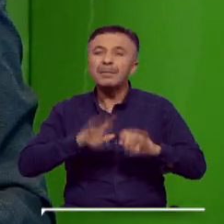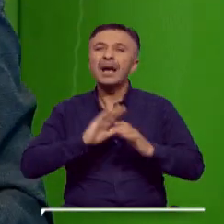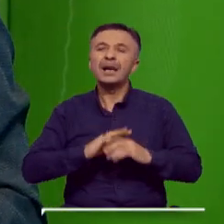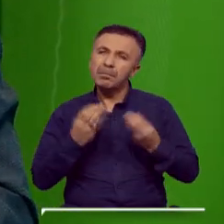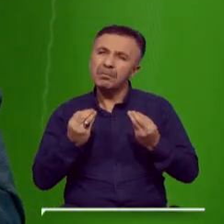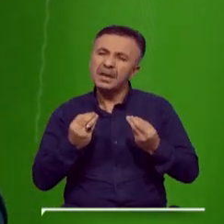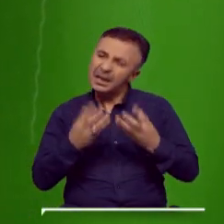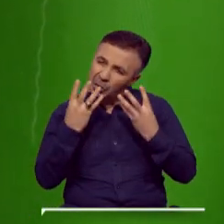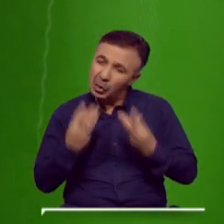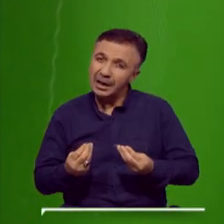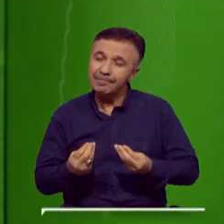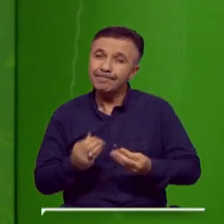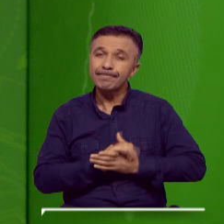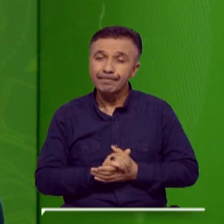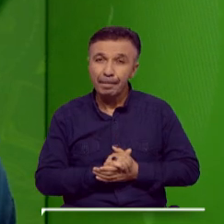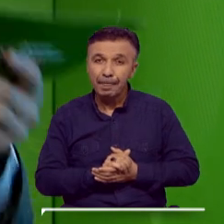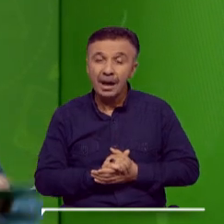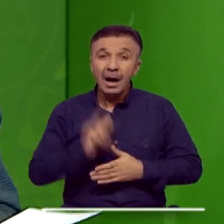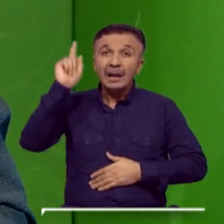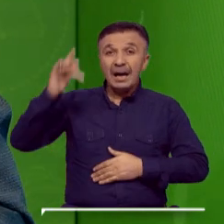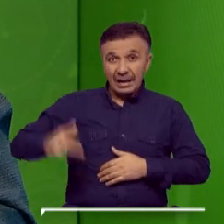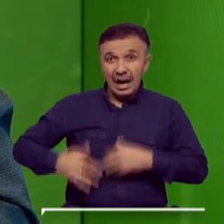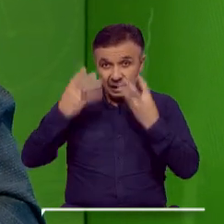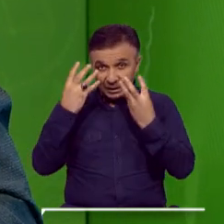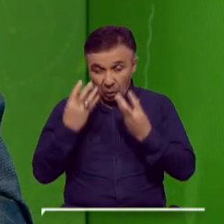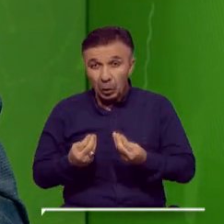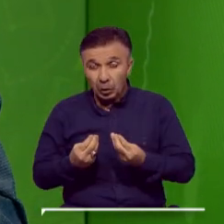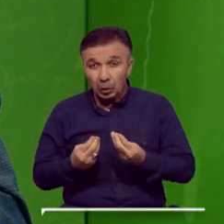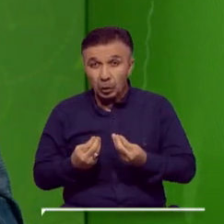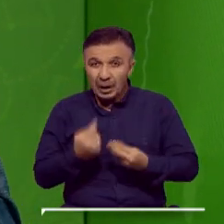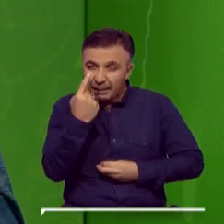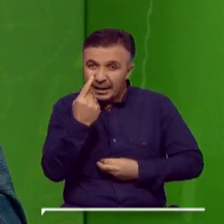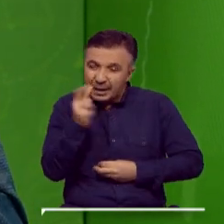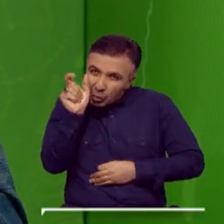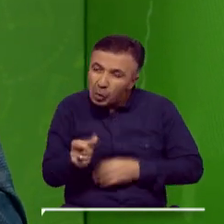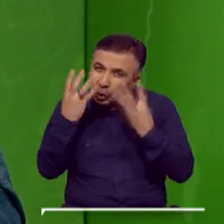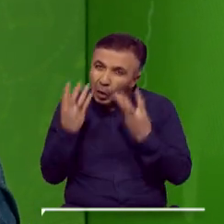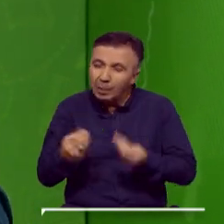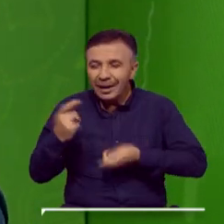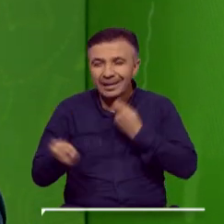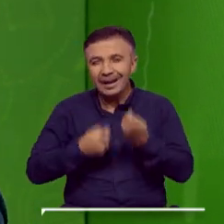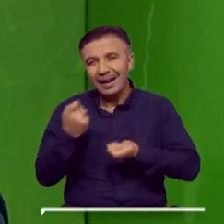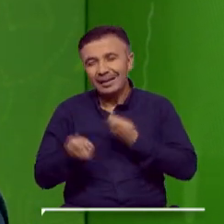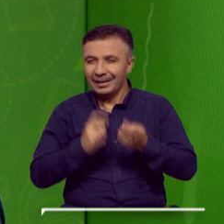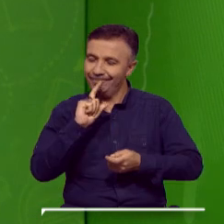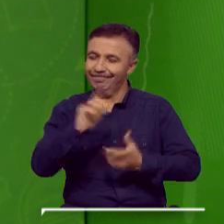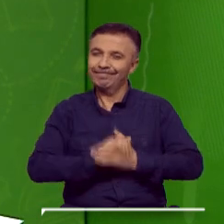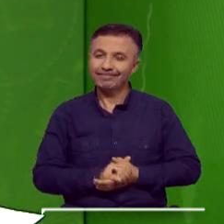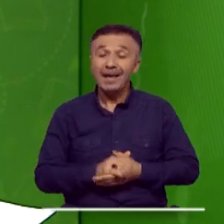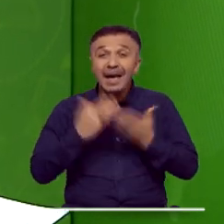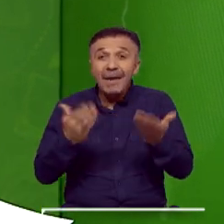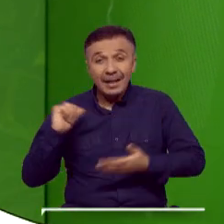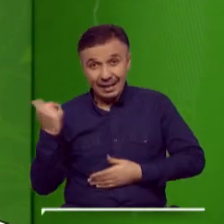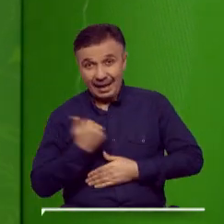geçinelim ve Allah'ın razı olduğu bir kul olmaya gayret edelim. Evet